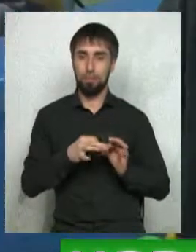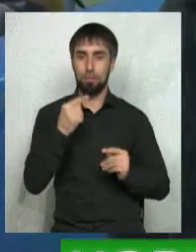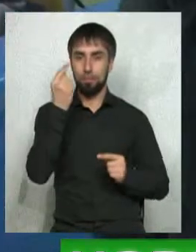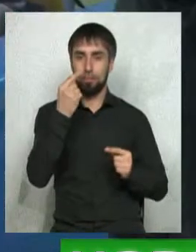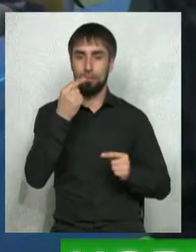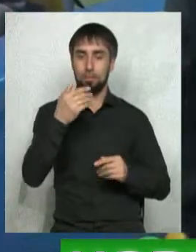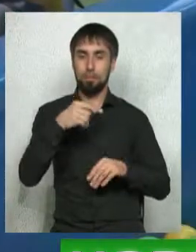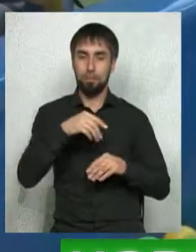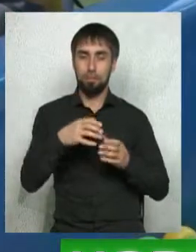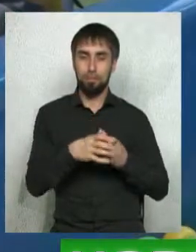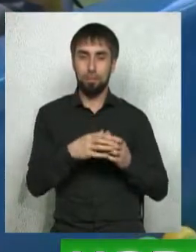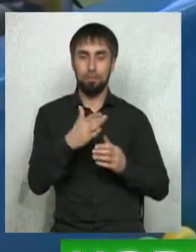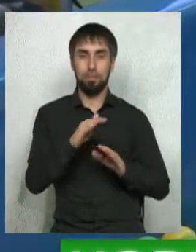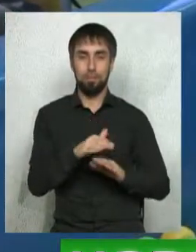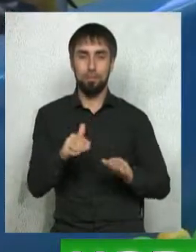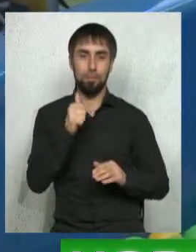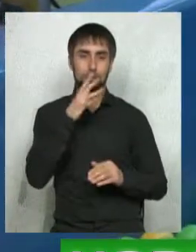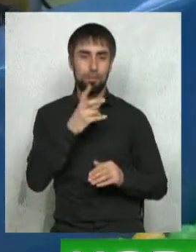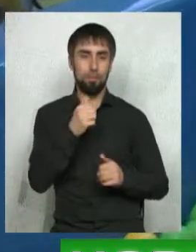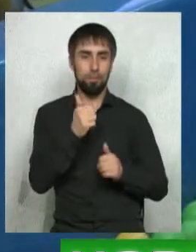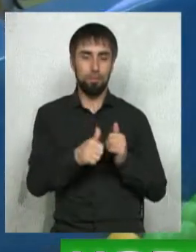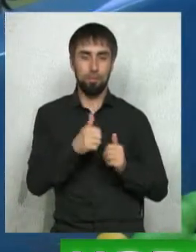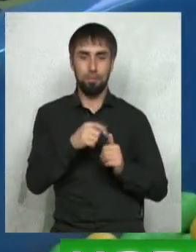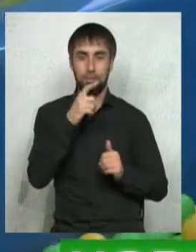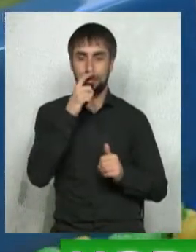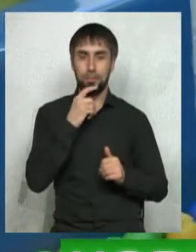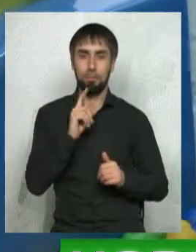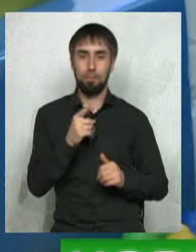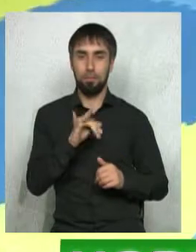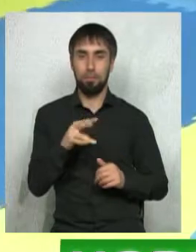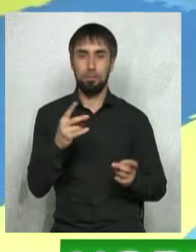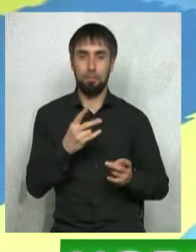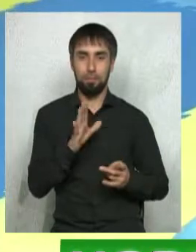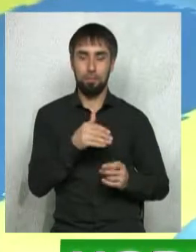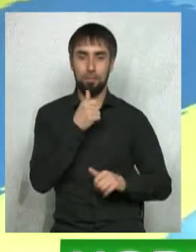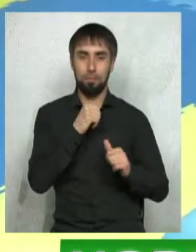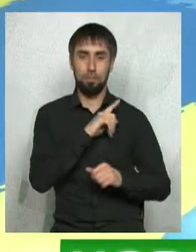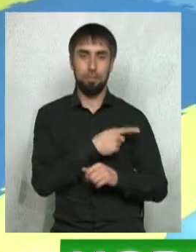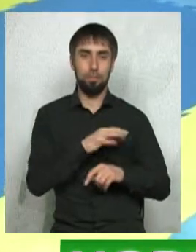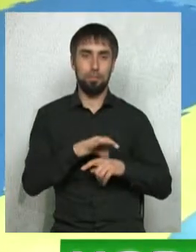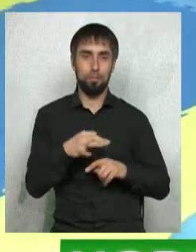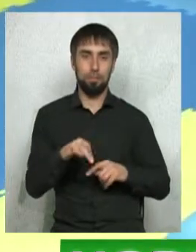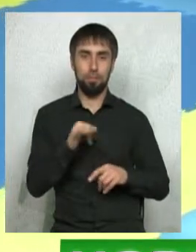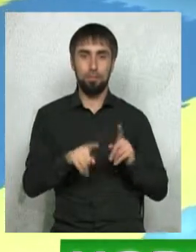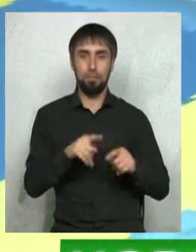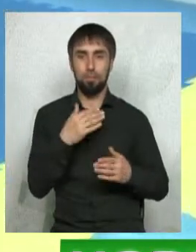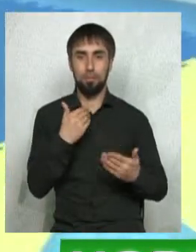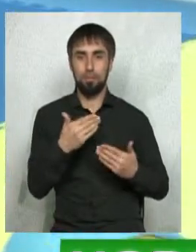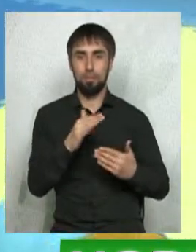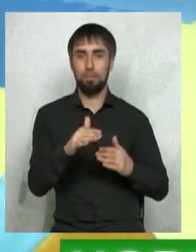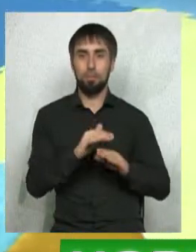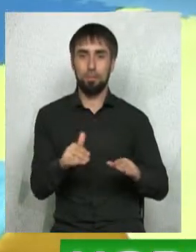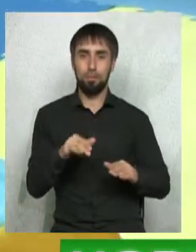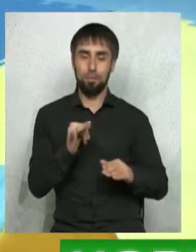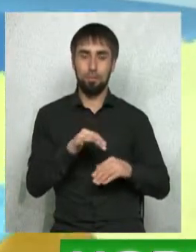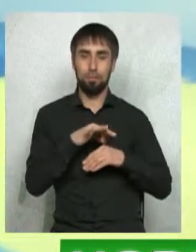психологическим состоянием маленьких пациентов, которые не всегда понимают, почему им приходится испытывать сильную боль, редко общаться с ровесниками